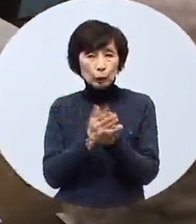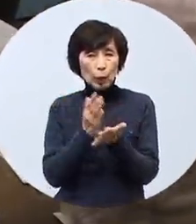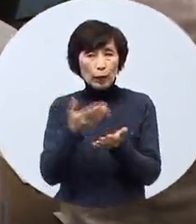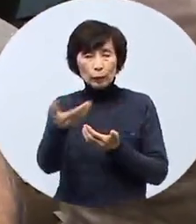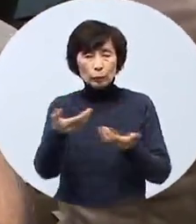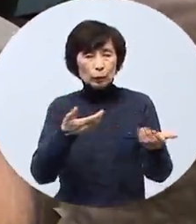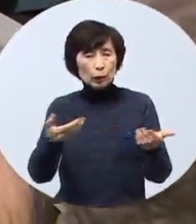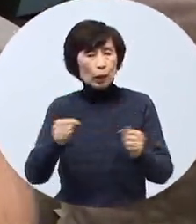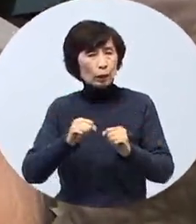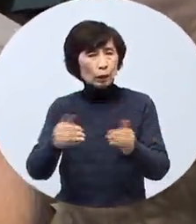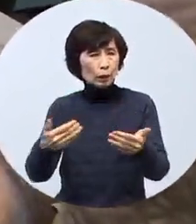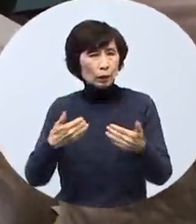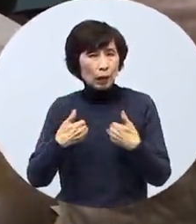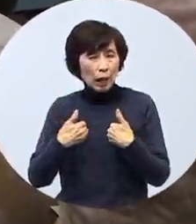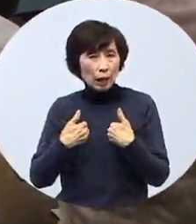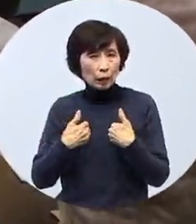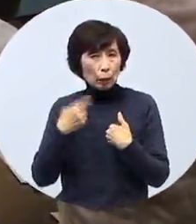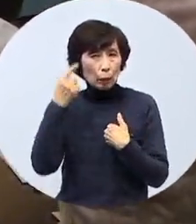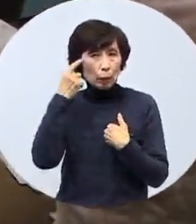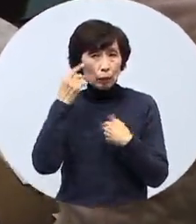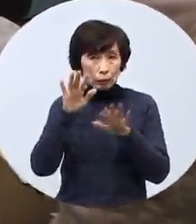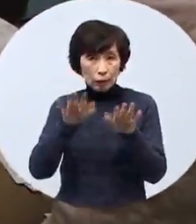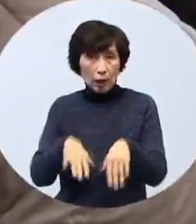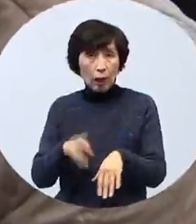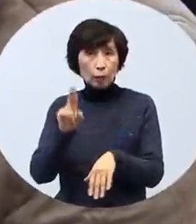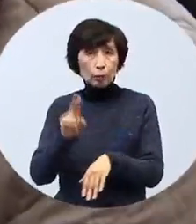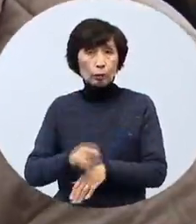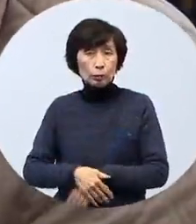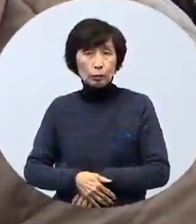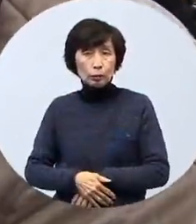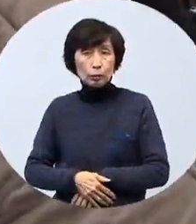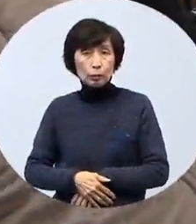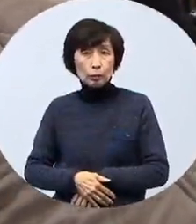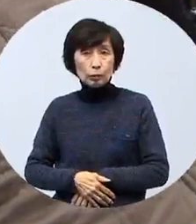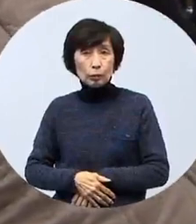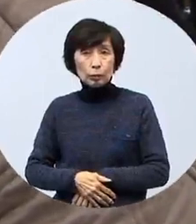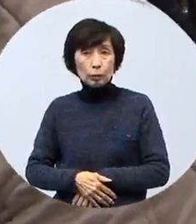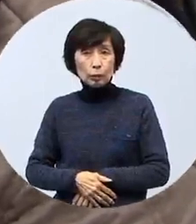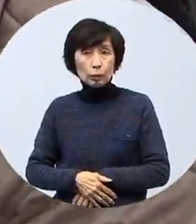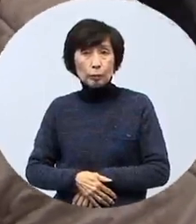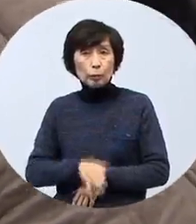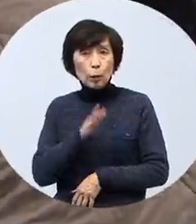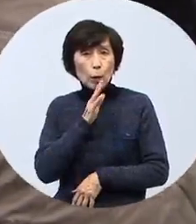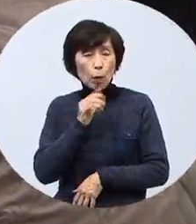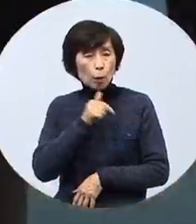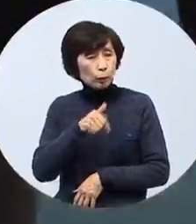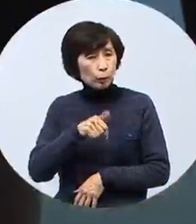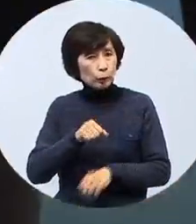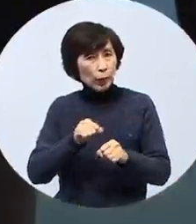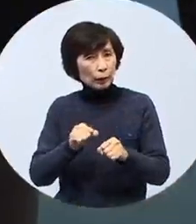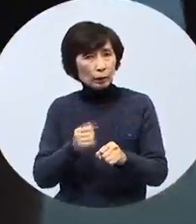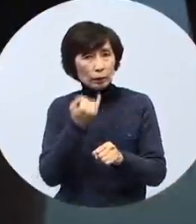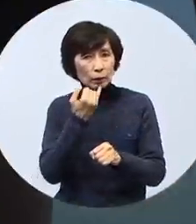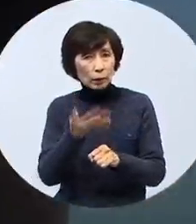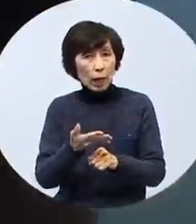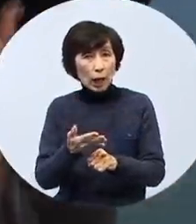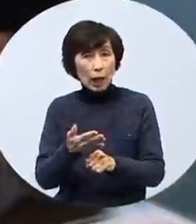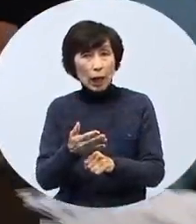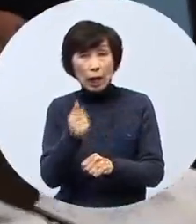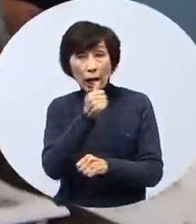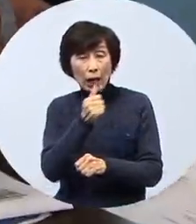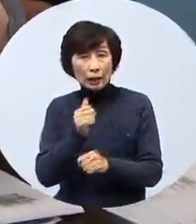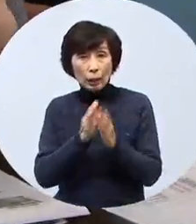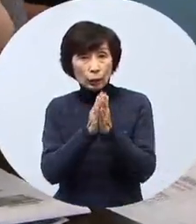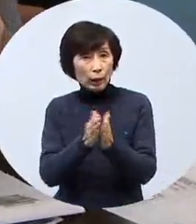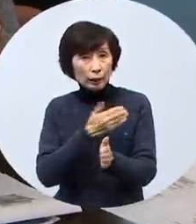と上手に運営できないと感じたようです。 決まってない、どんどん入っちゃったから。 はい、本部、じゃあ案内でいいですか？ 案